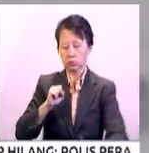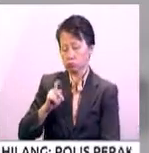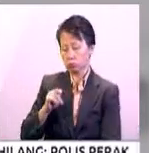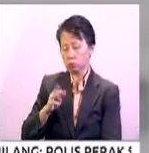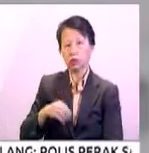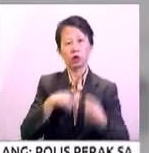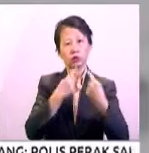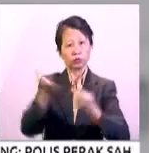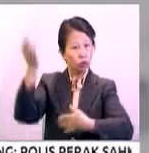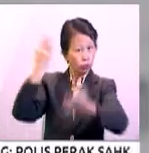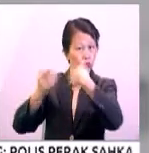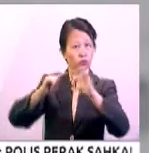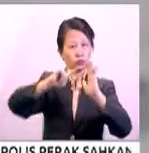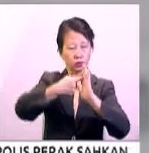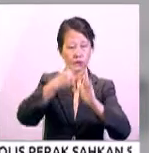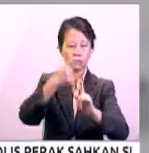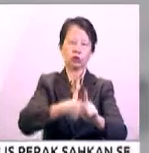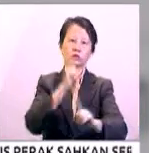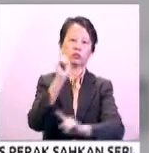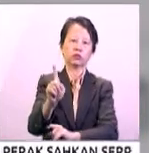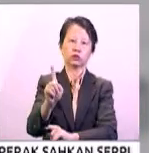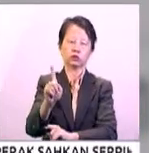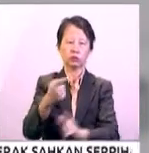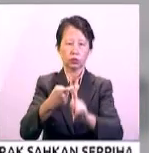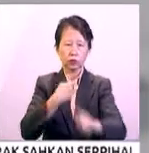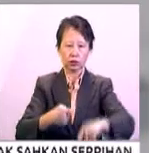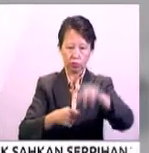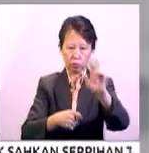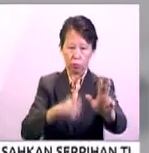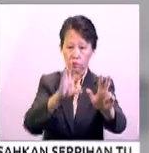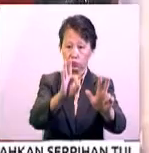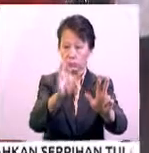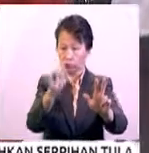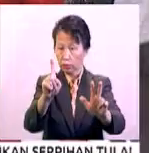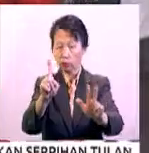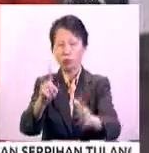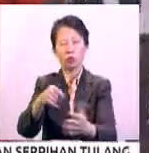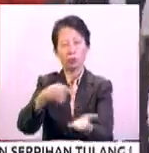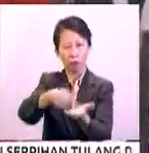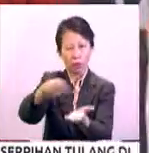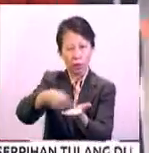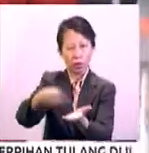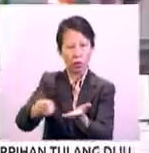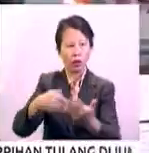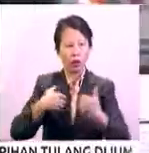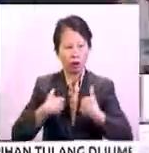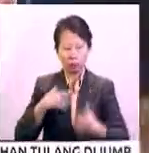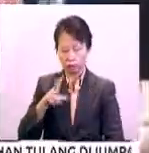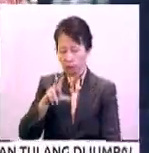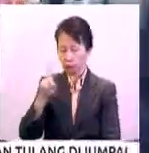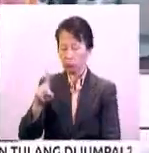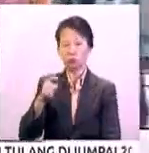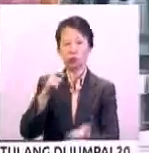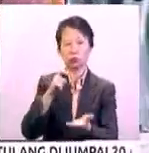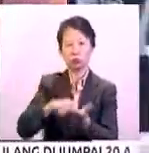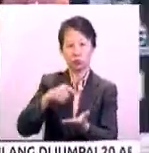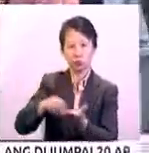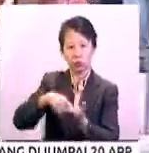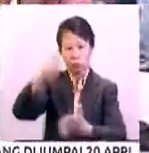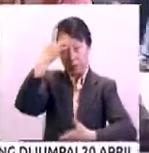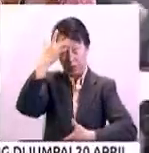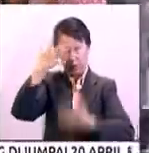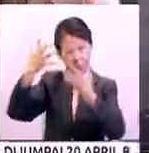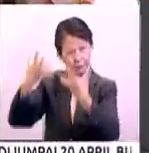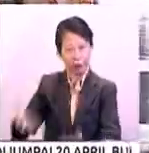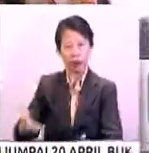sejak dilancarkan Januari lepas. Daripada 391 tuntutan, sebanyak 31 tuntutan penyakit